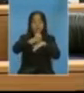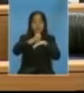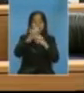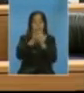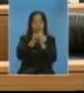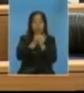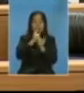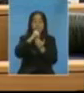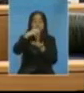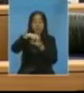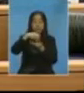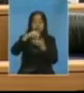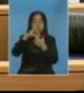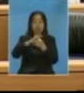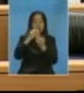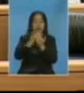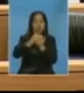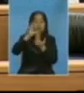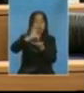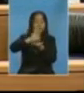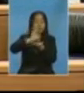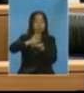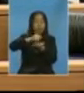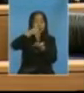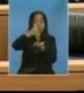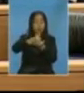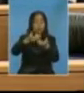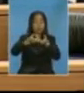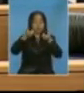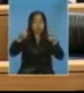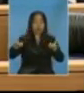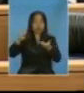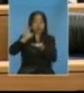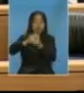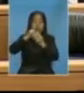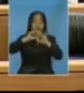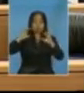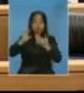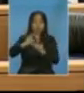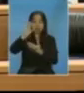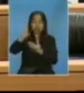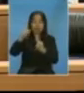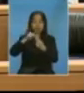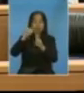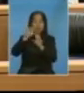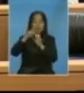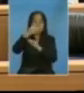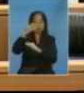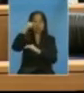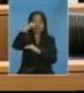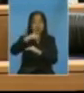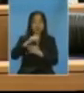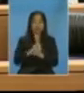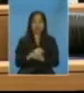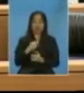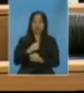หนี้เกี่ยวกับกองทุนฟื้นฟูออกจากรัฐบาลคืนไปให้กับธนาคารแห่งประเทศไทยเนี่ยผมไม่